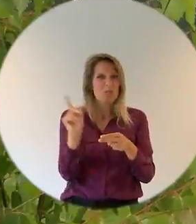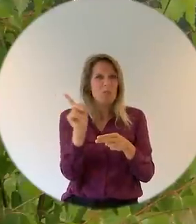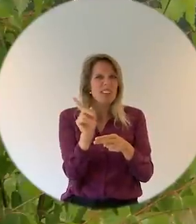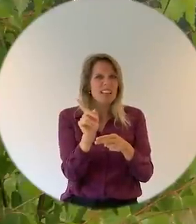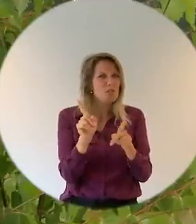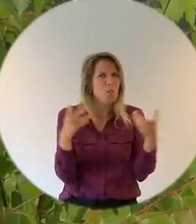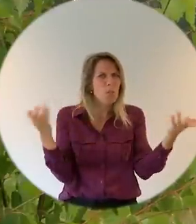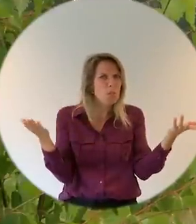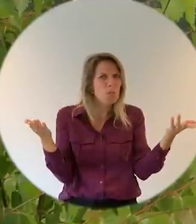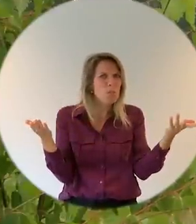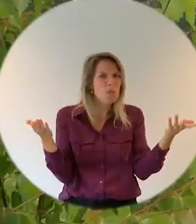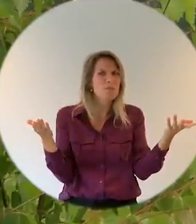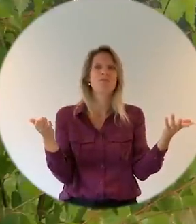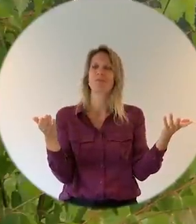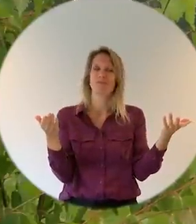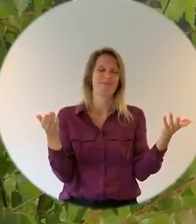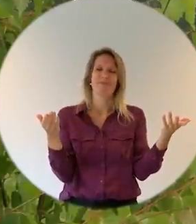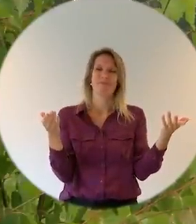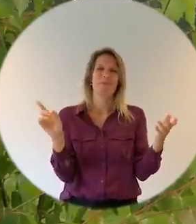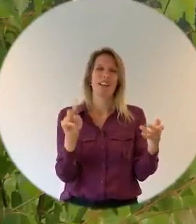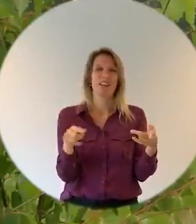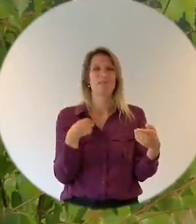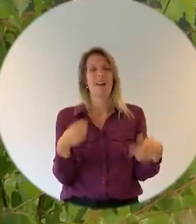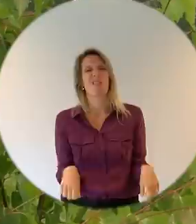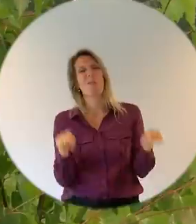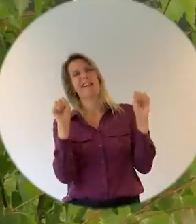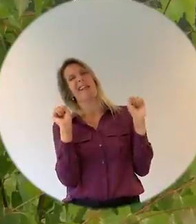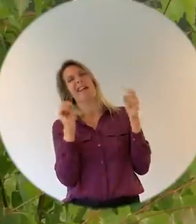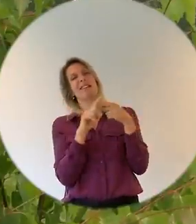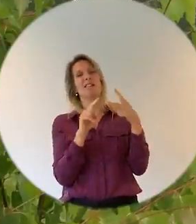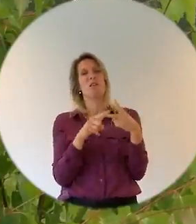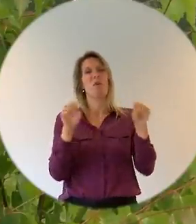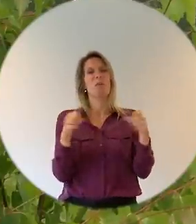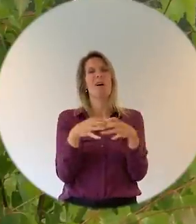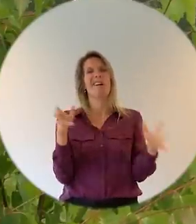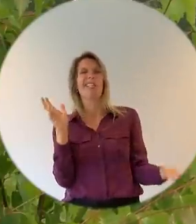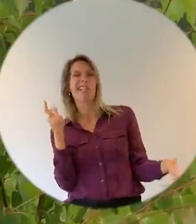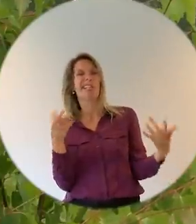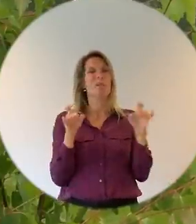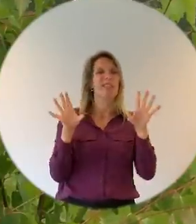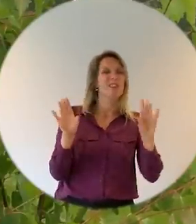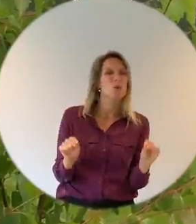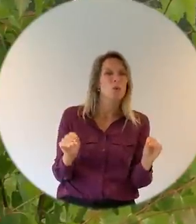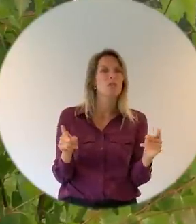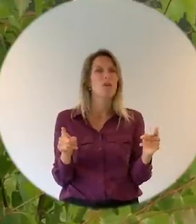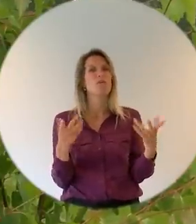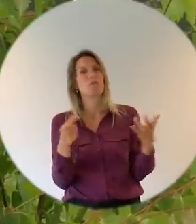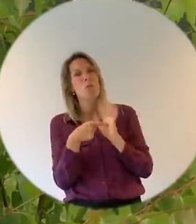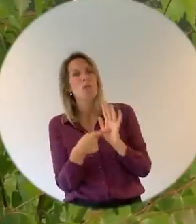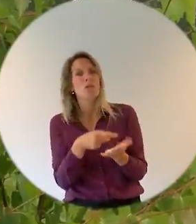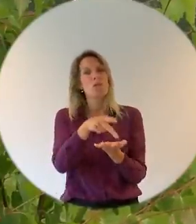betekent? Dat betekent niet dat je op bed ligt of dat je op de bank ligt en niks doet. Of uitrust van